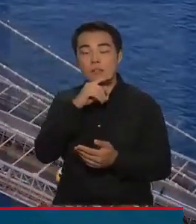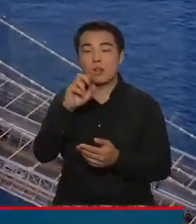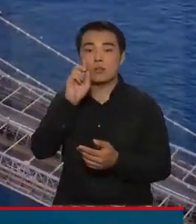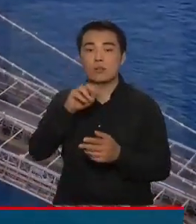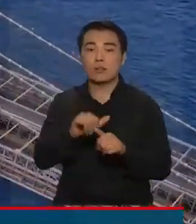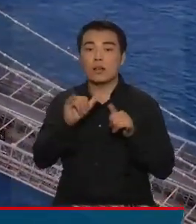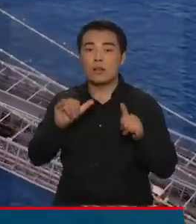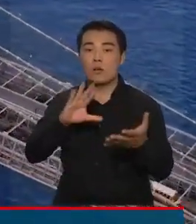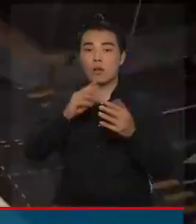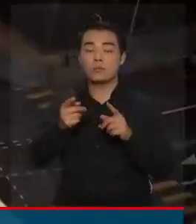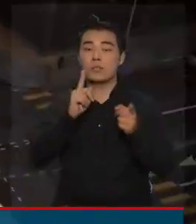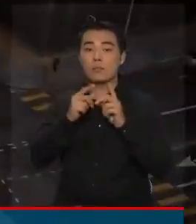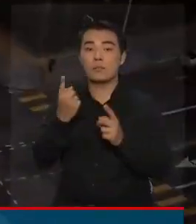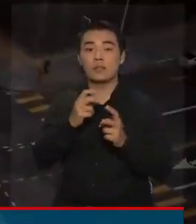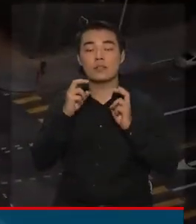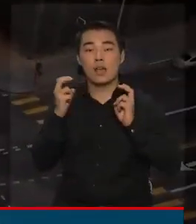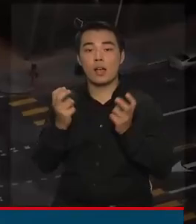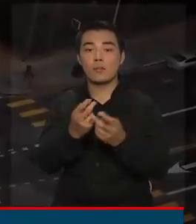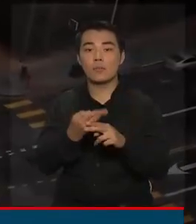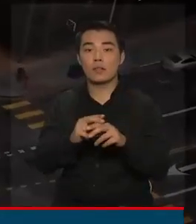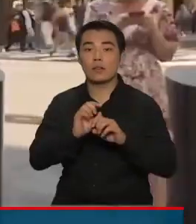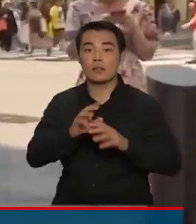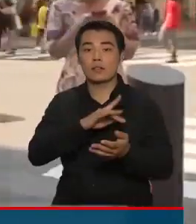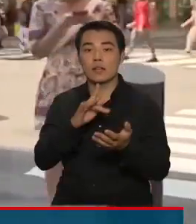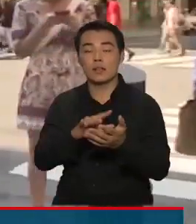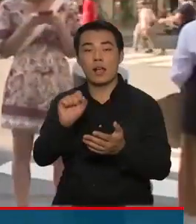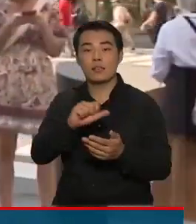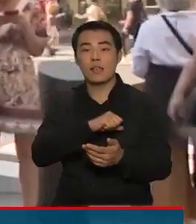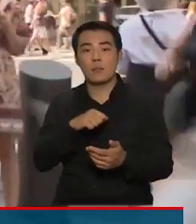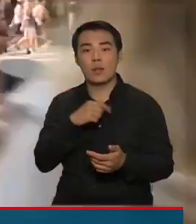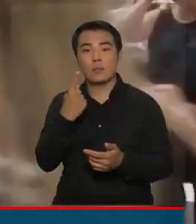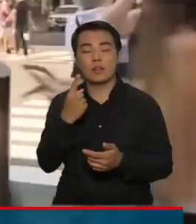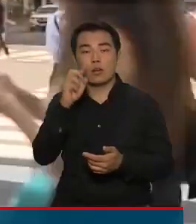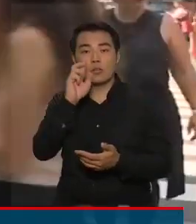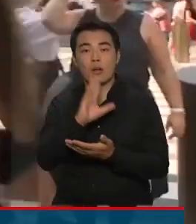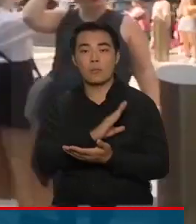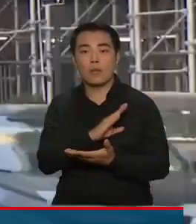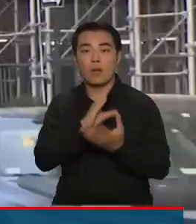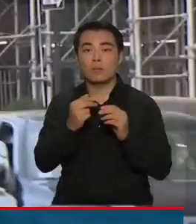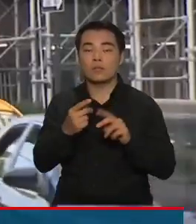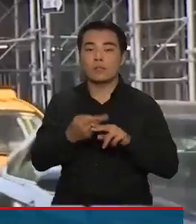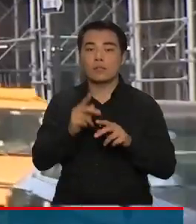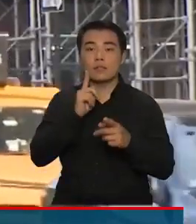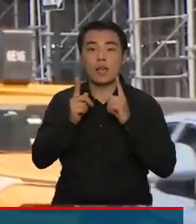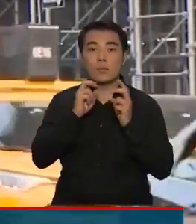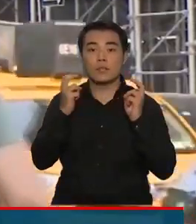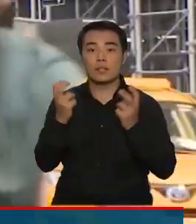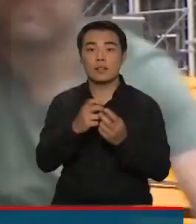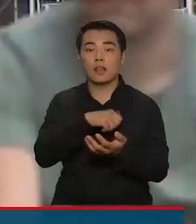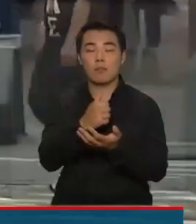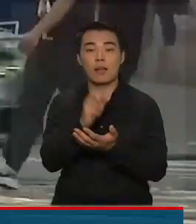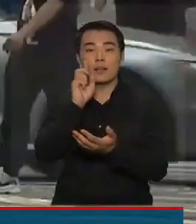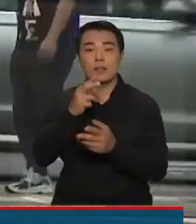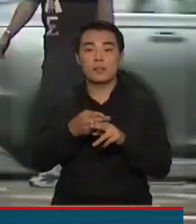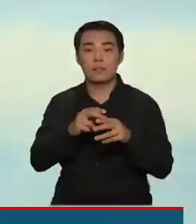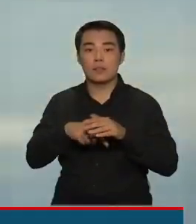мақсаттар жөніндегі саммиттің бірінші сессиясына төрағалық еткен Орталық Азиядағы жалғыз мемлекет. Саммитке қатысқан ел басшылары жиын соңында